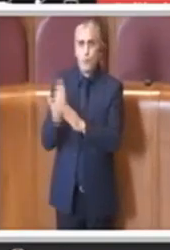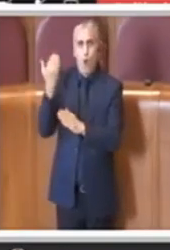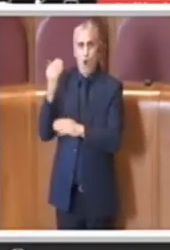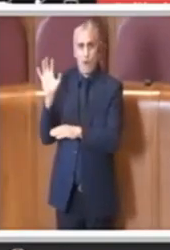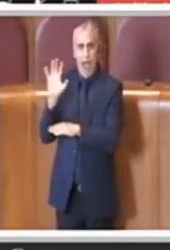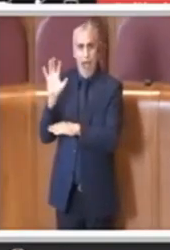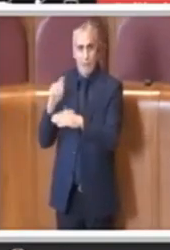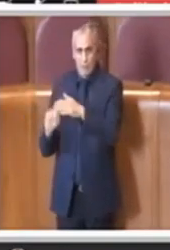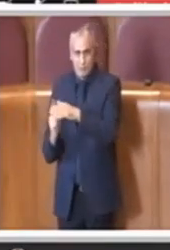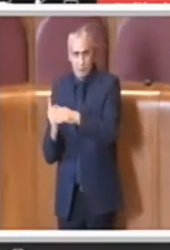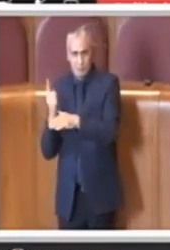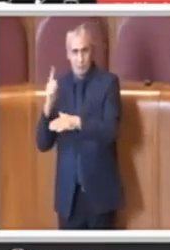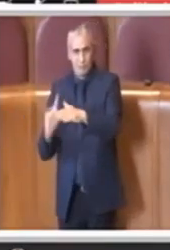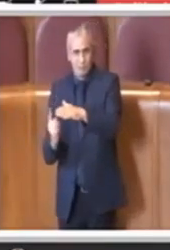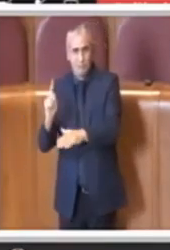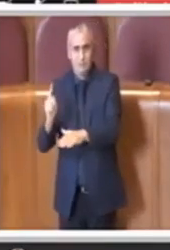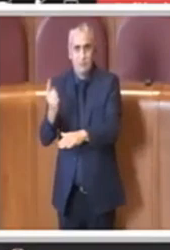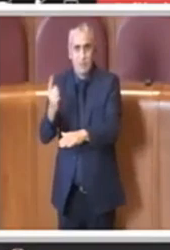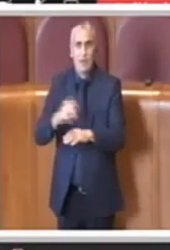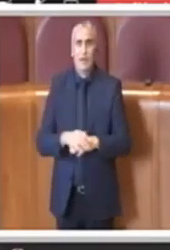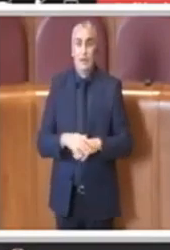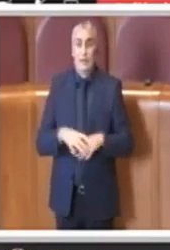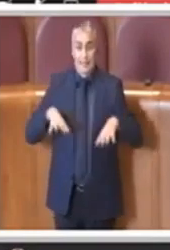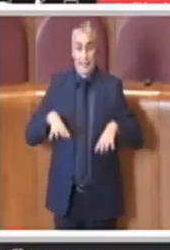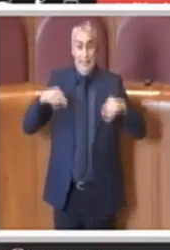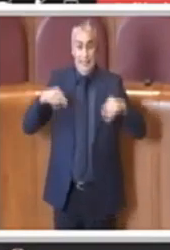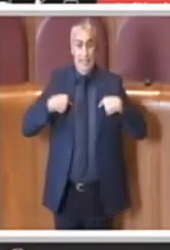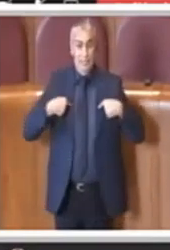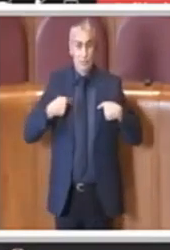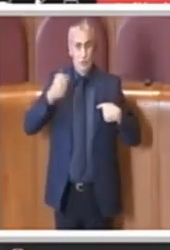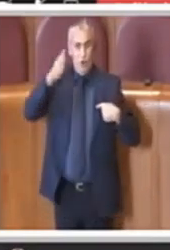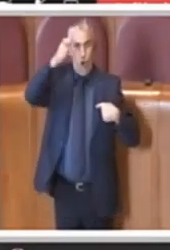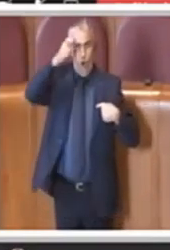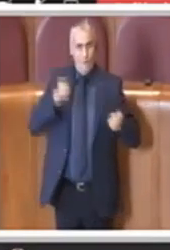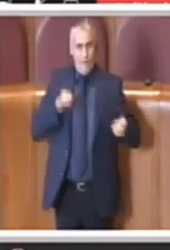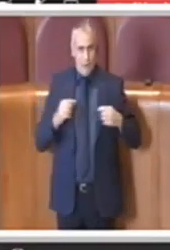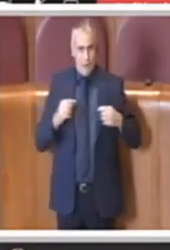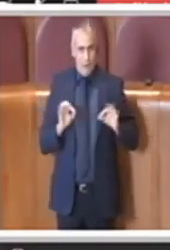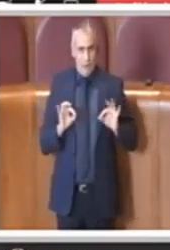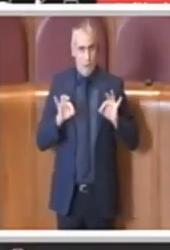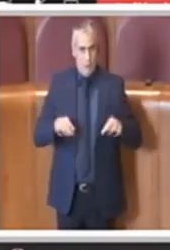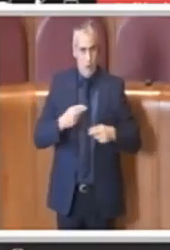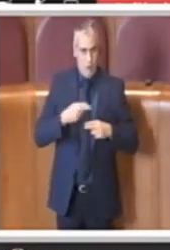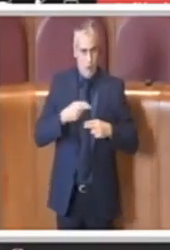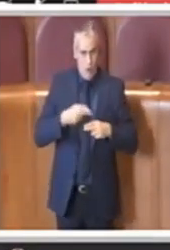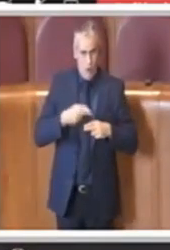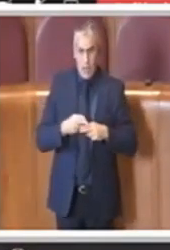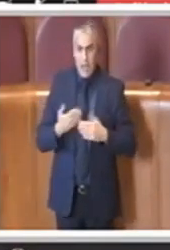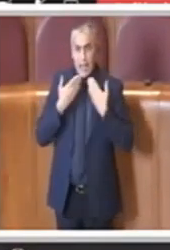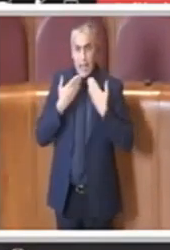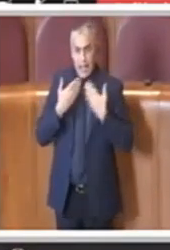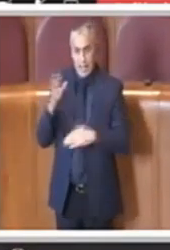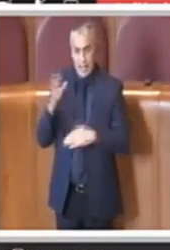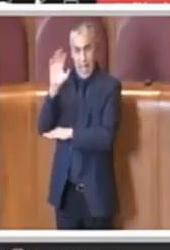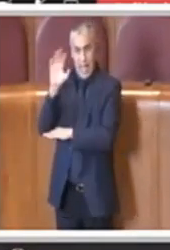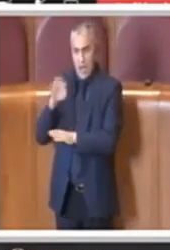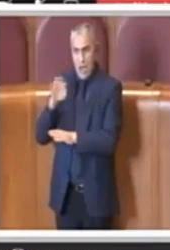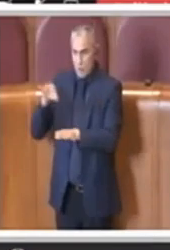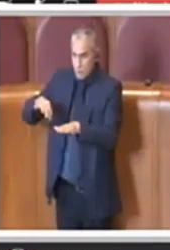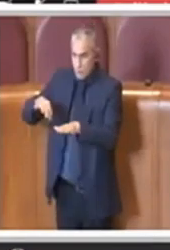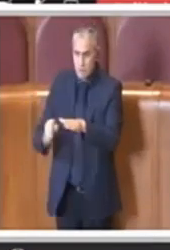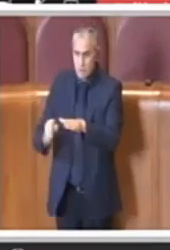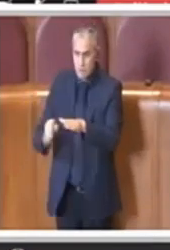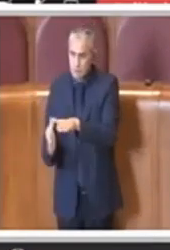abbiamo iniziato appunto a governare questa città, alberi che comunque in questo momento, grazie anche agli appalti, verranno